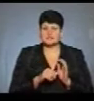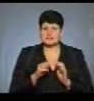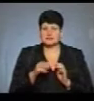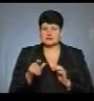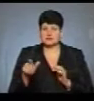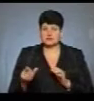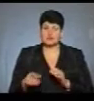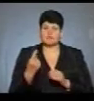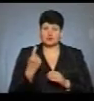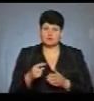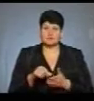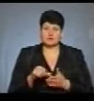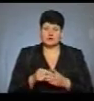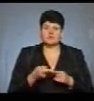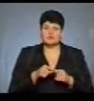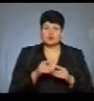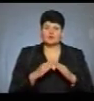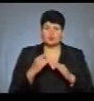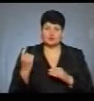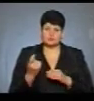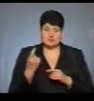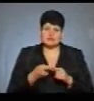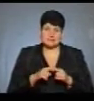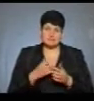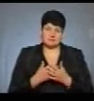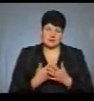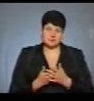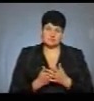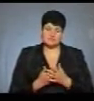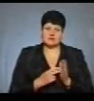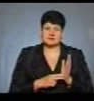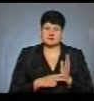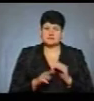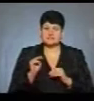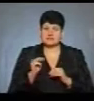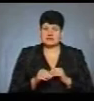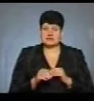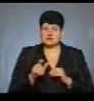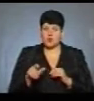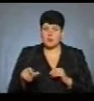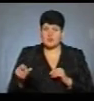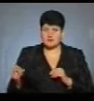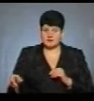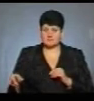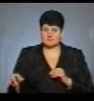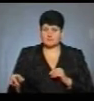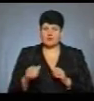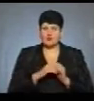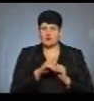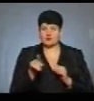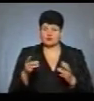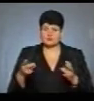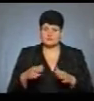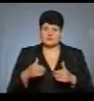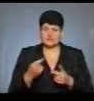із представників цього домогосподарства, а це приблизно 70 тисяч громадян, кожному треба